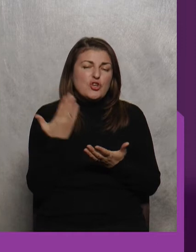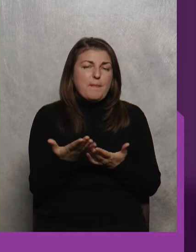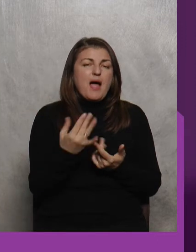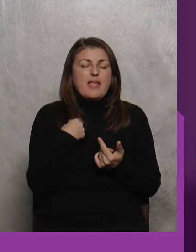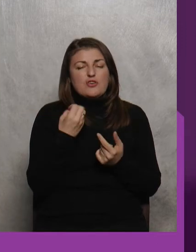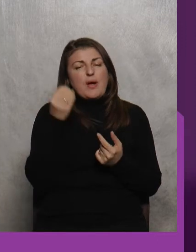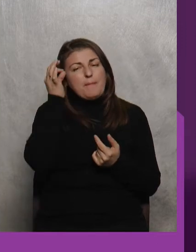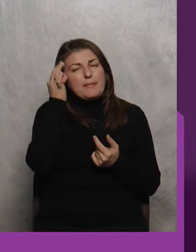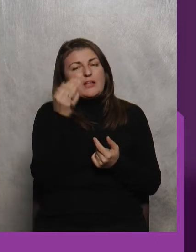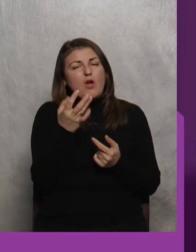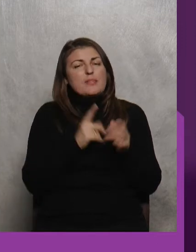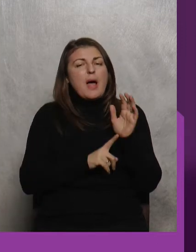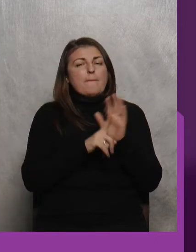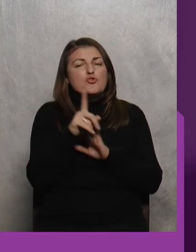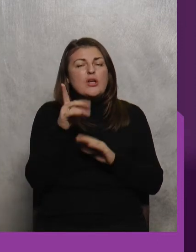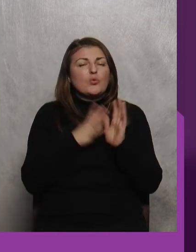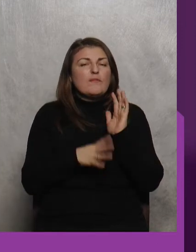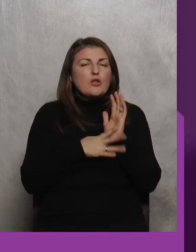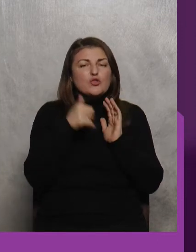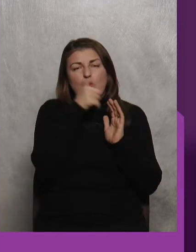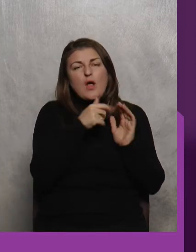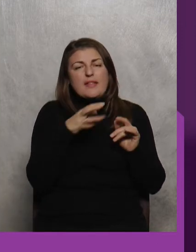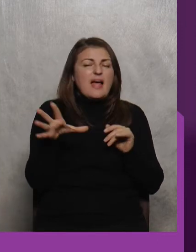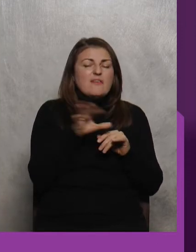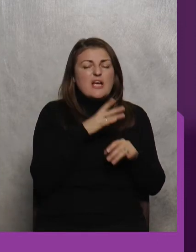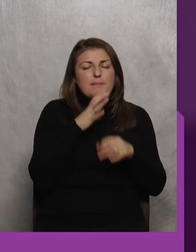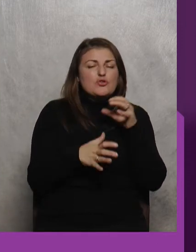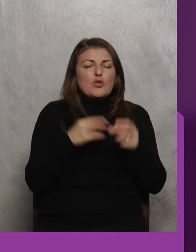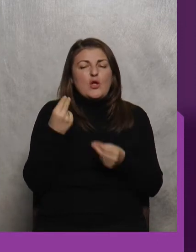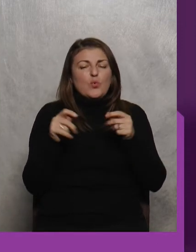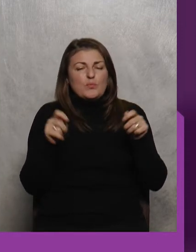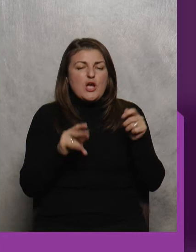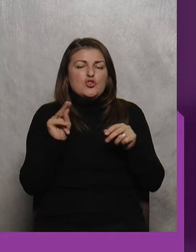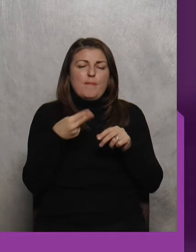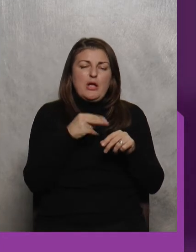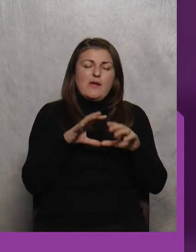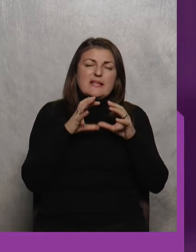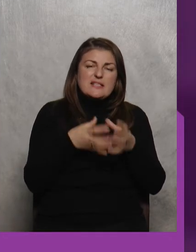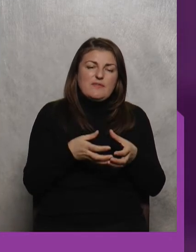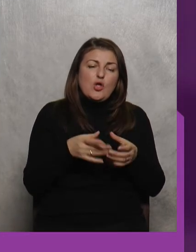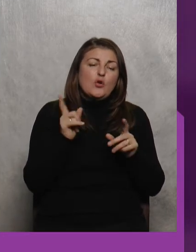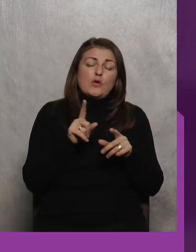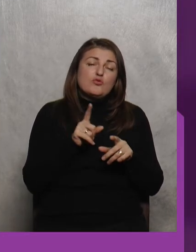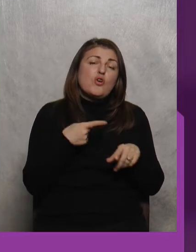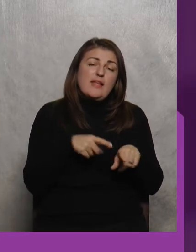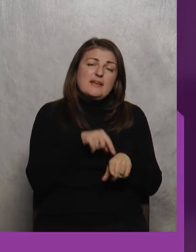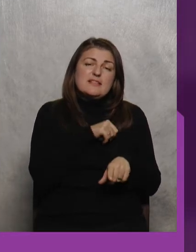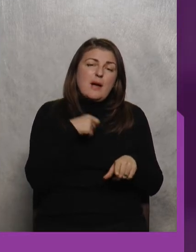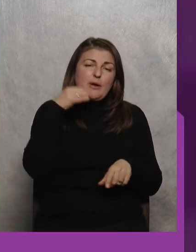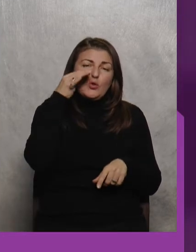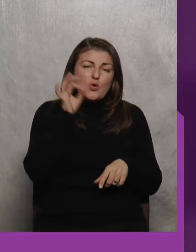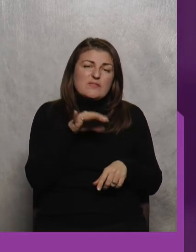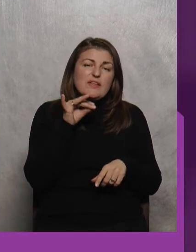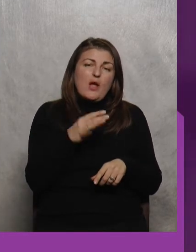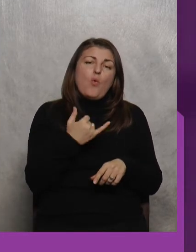ще пам'ятаю його на початку 90-х років на всіх міжнародних турнірах і чемпіонатах світу. Тому що такий же самий досвід і